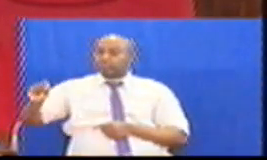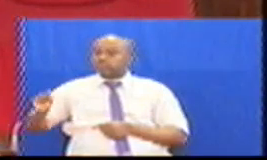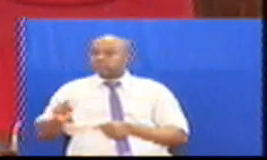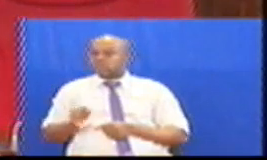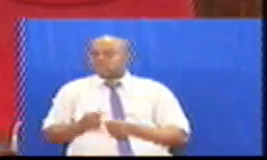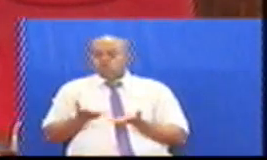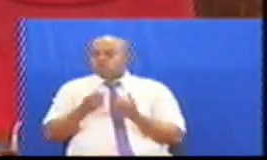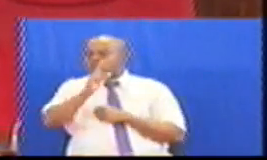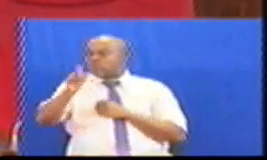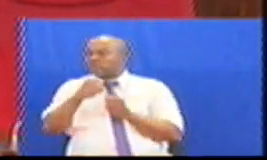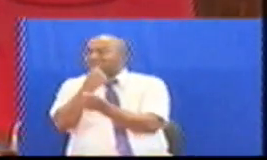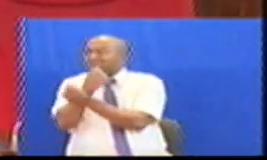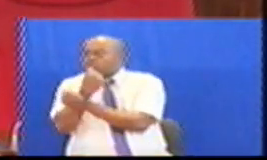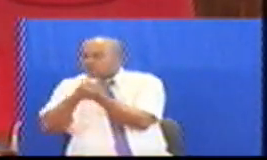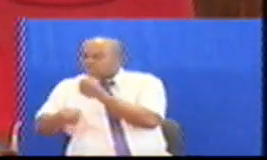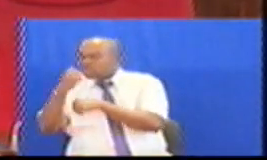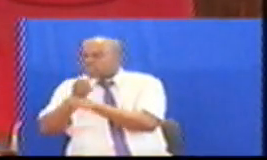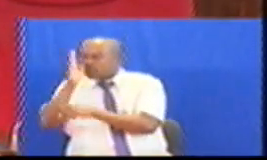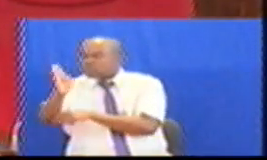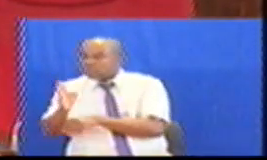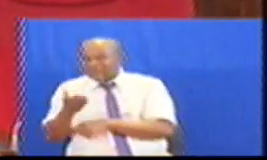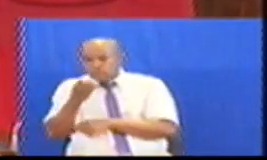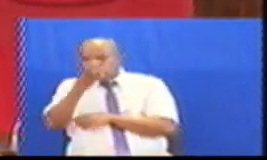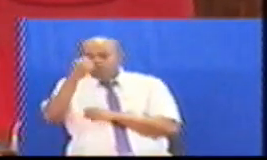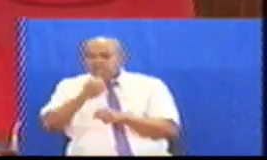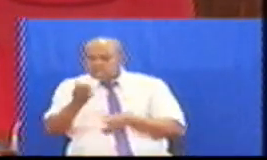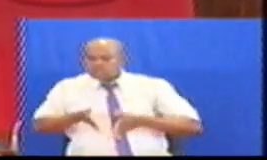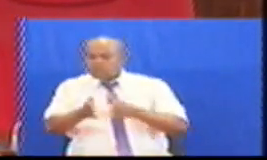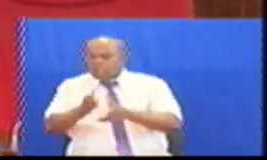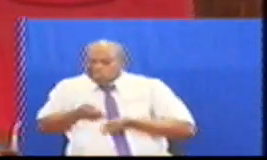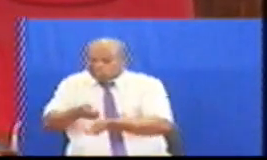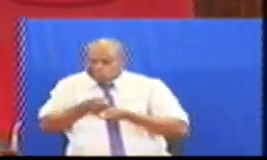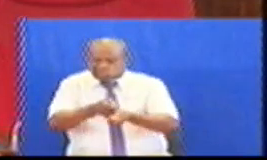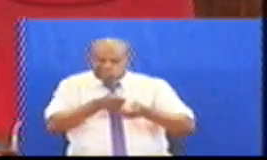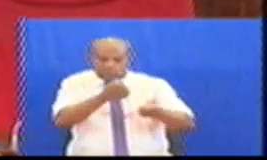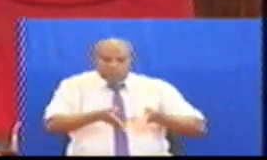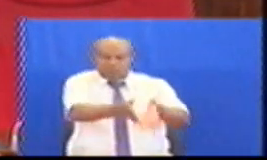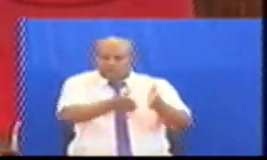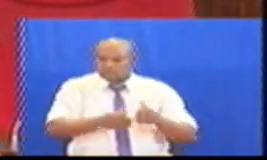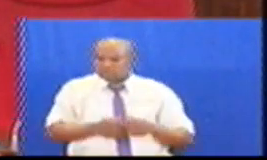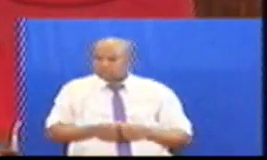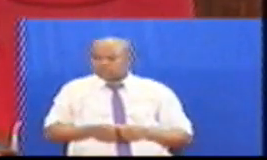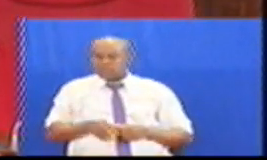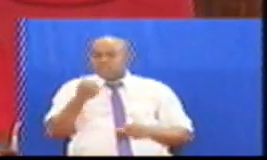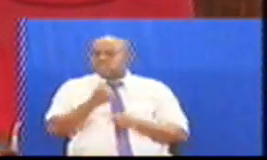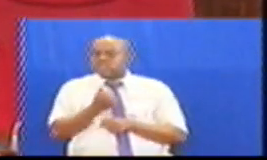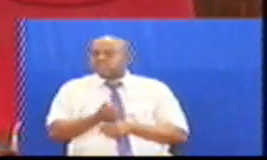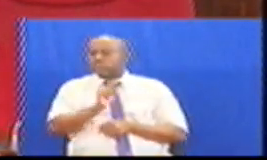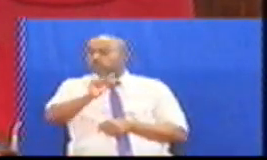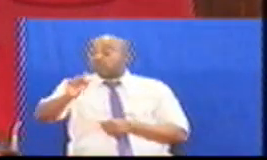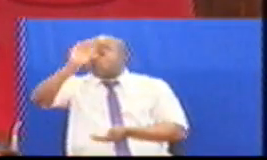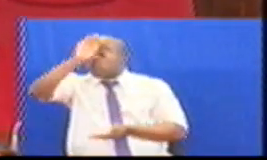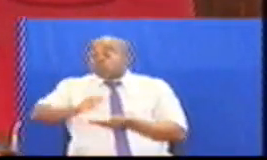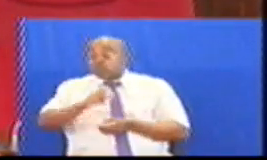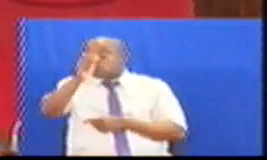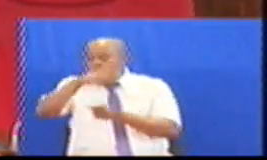watu wafungwe waende gerezani? Tuwape kazi za kufanya barabarani, za kusafisha barabara. Kesi zile ndogo ndogo, kupunguza watu